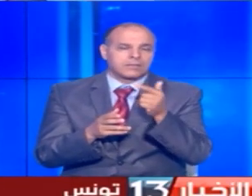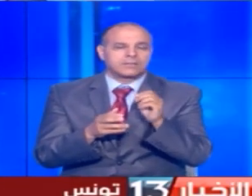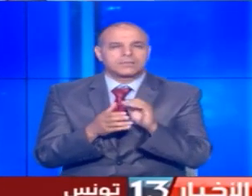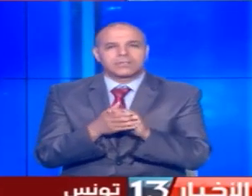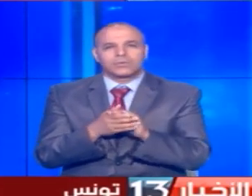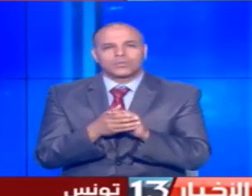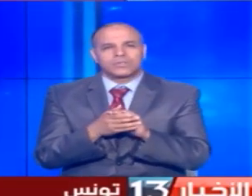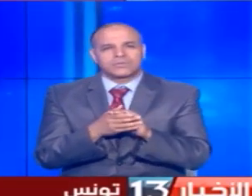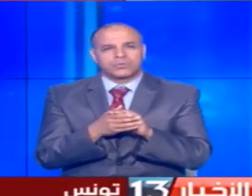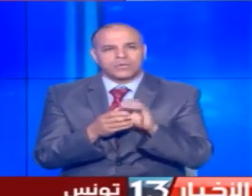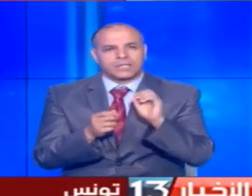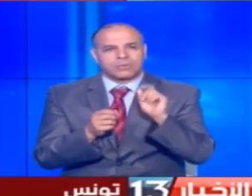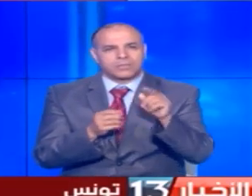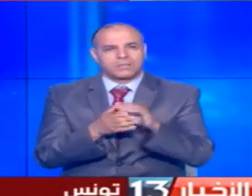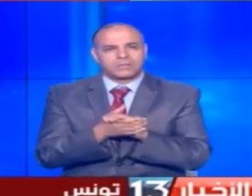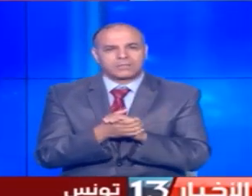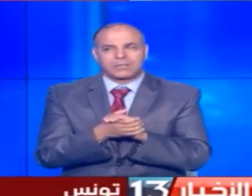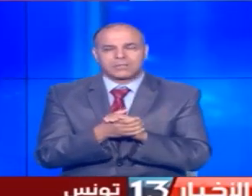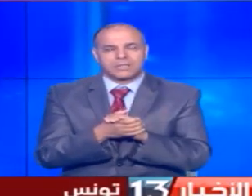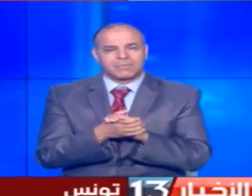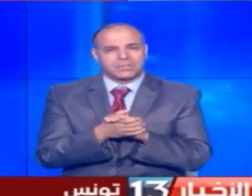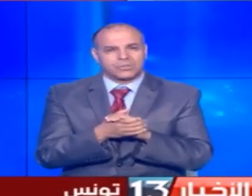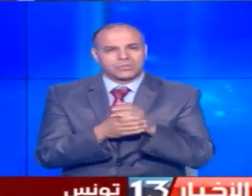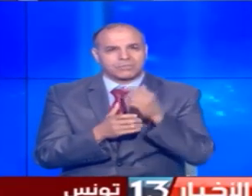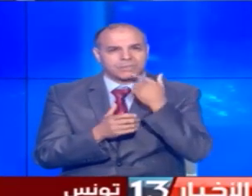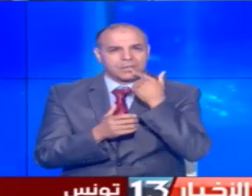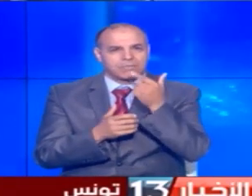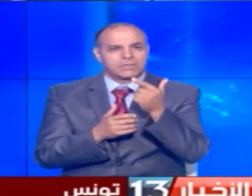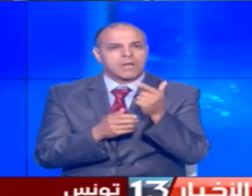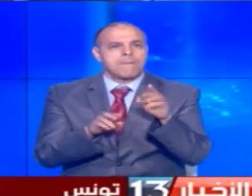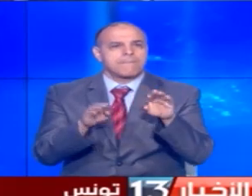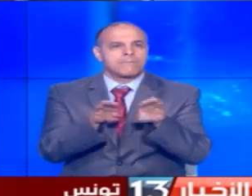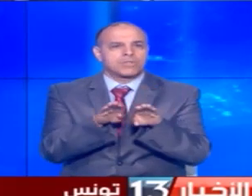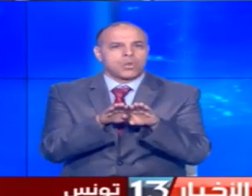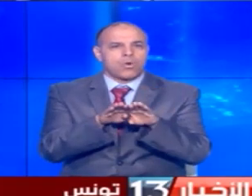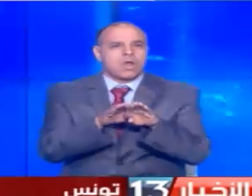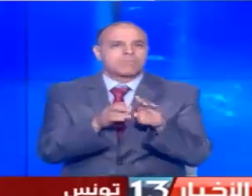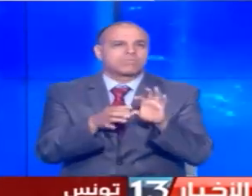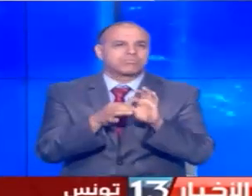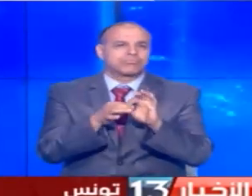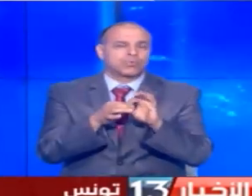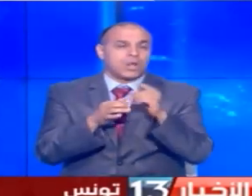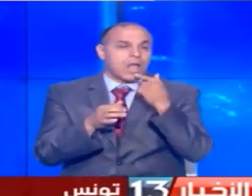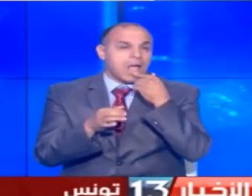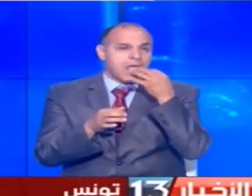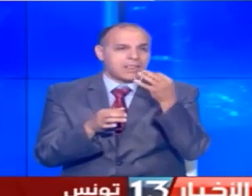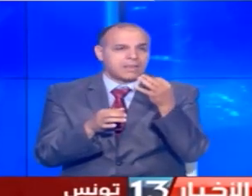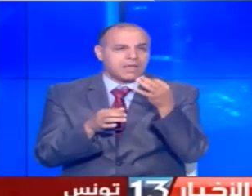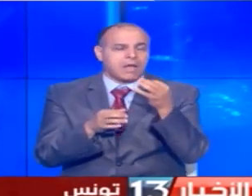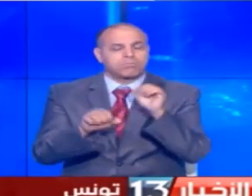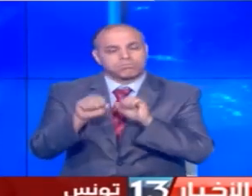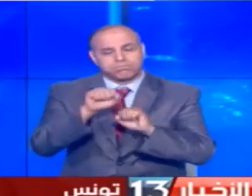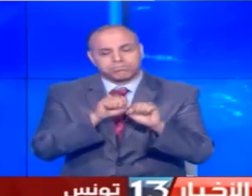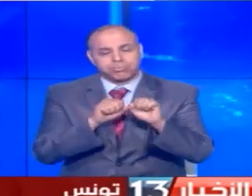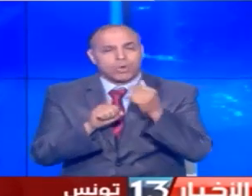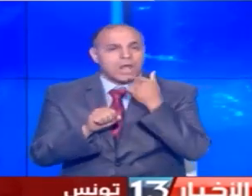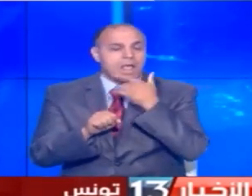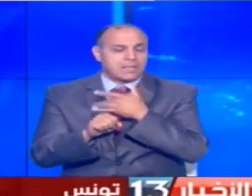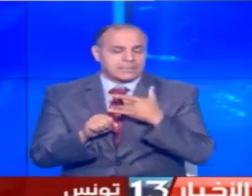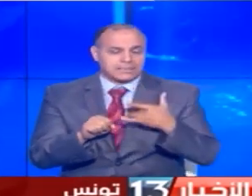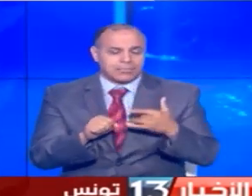المتابعة عن قرب بعد أن أكدت الهيئة تراجعا هاما في الأداء على مستوى التصرف العمومي. هناك التصرف السليم